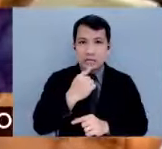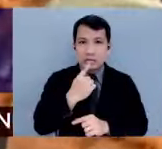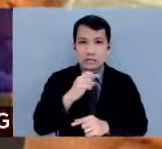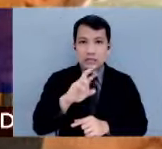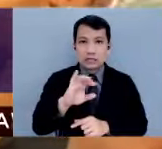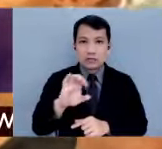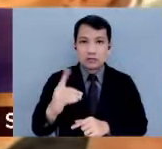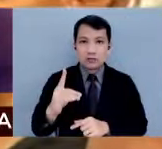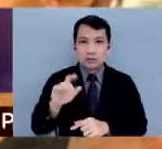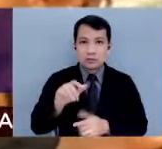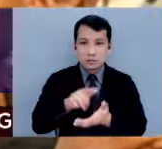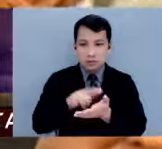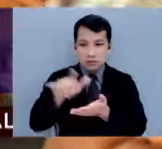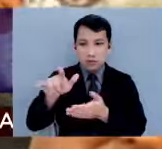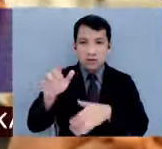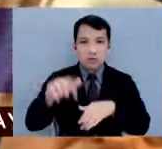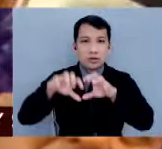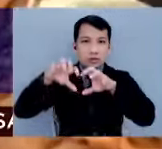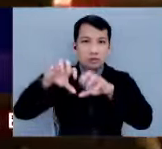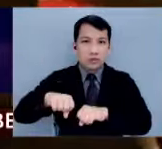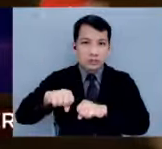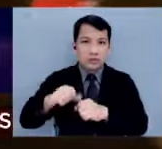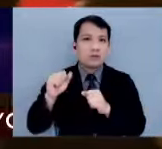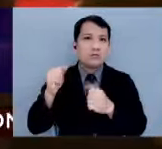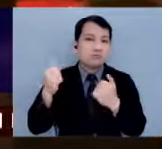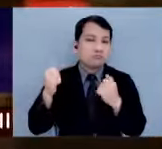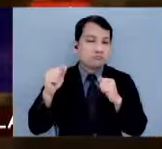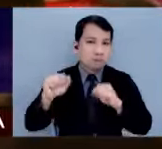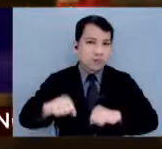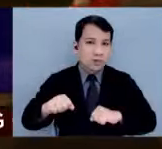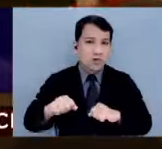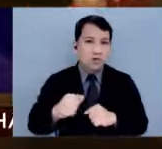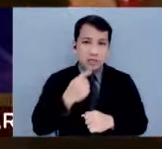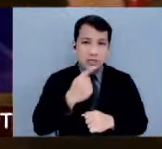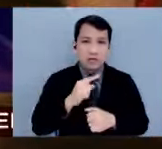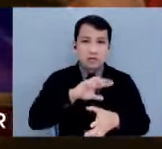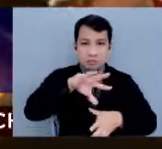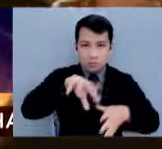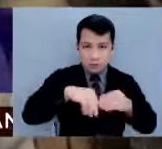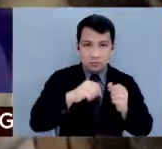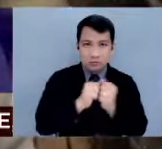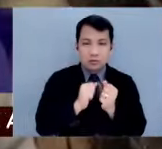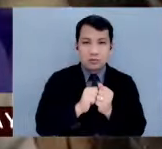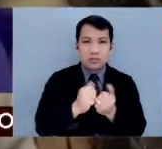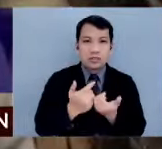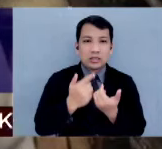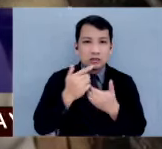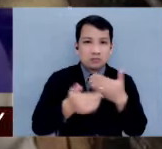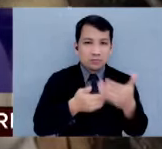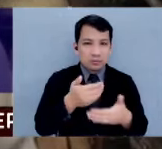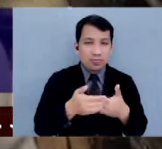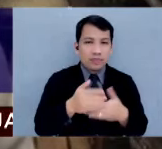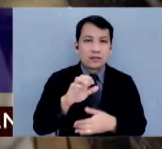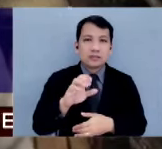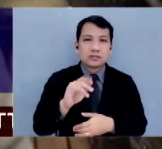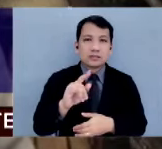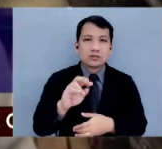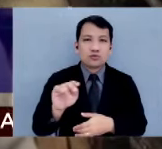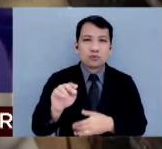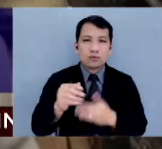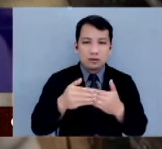airport, maaari na siyang i-detain. So yung unsealing ay bahagi ng extradition process. Ibig sabihin, ang susunod ng hakbang